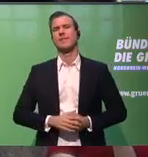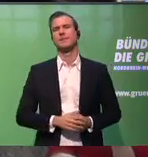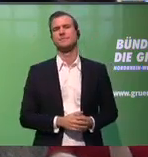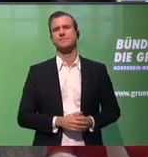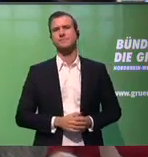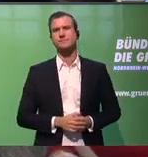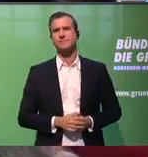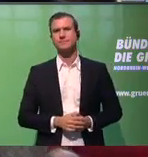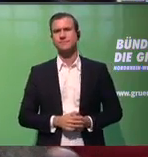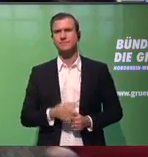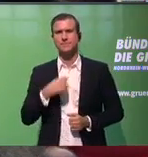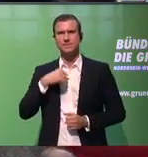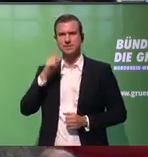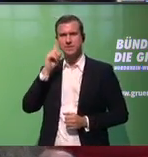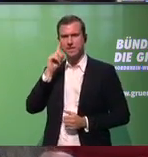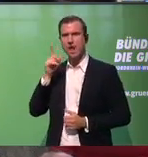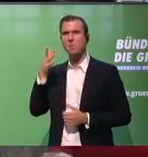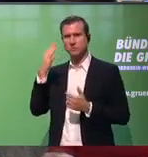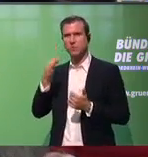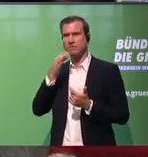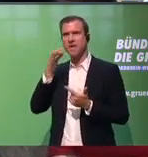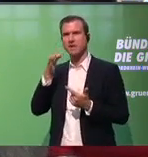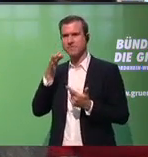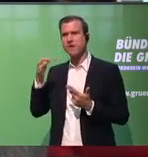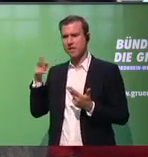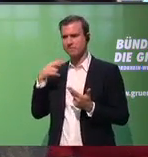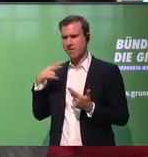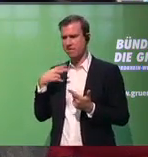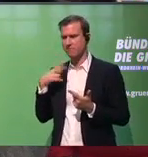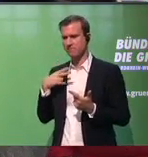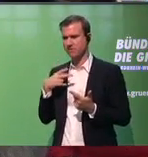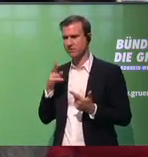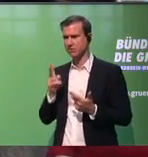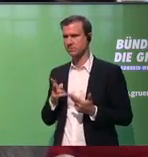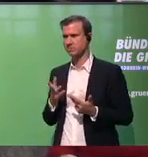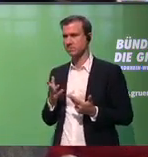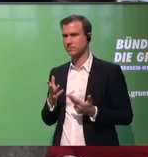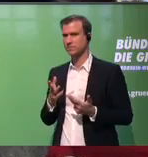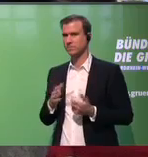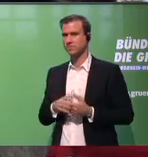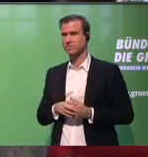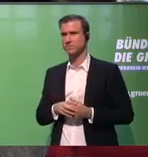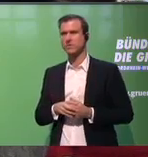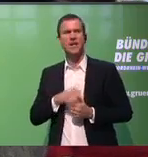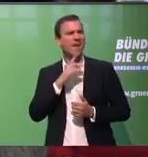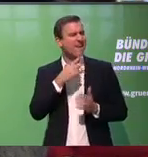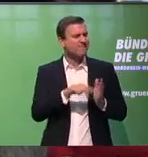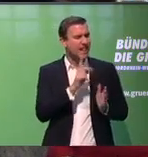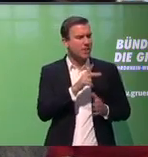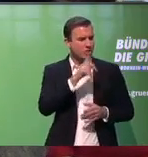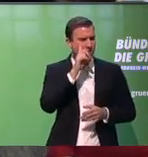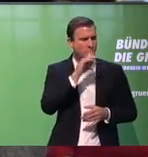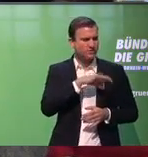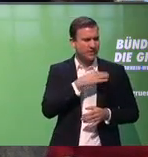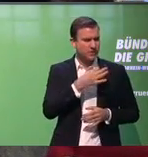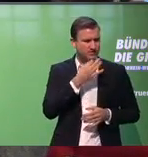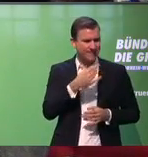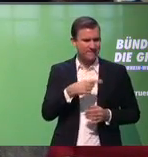Ich glaube, das waren auch die Fragen. Die was? Die deutsch-französische